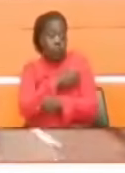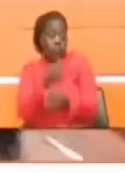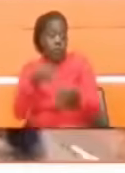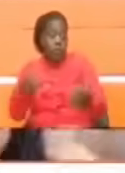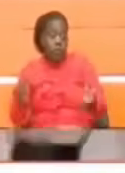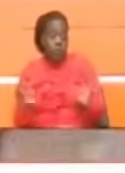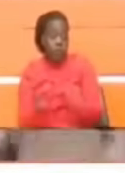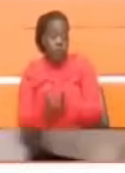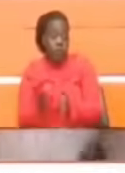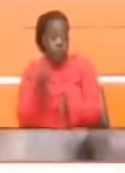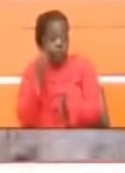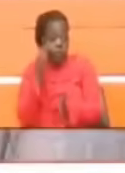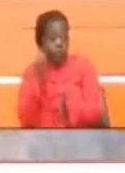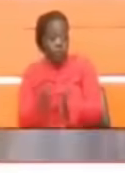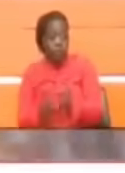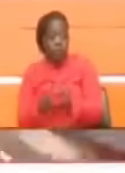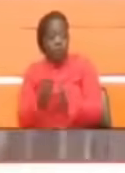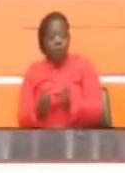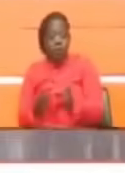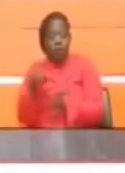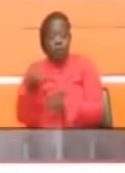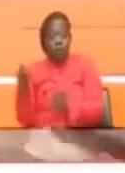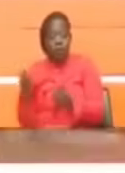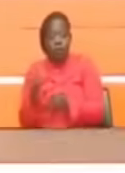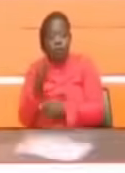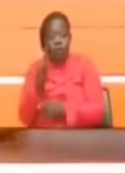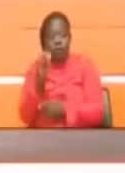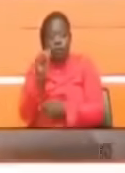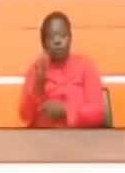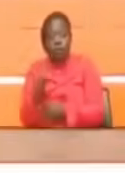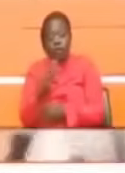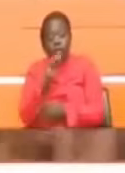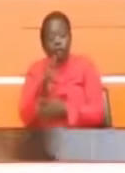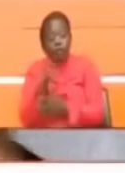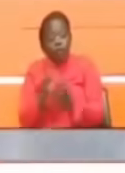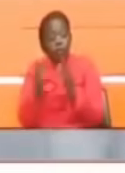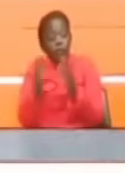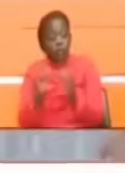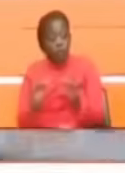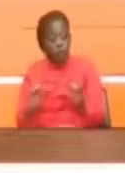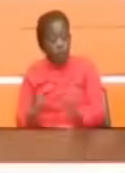ekibaati olulabye kamera ne bagenda nga ne Kamu agaanye okubaako kyayogera.